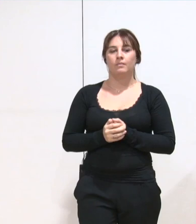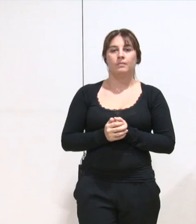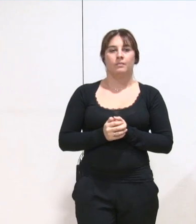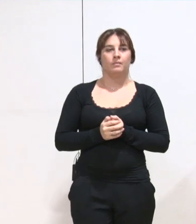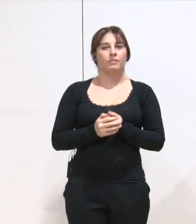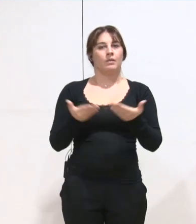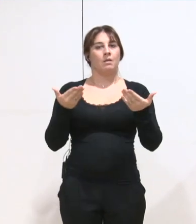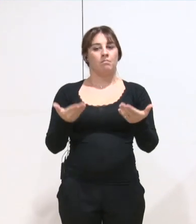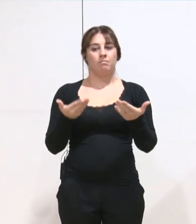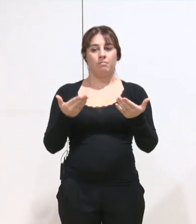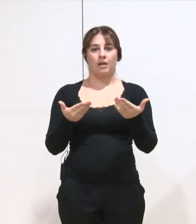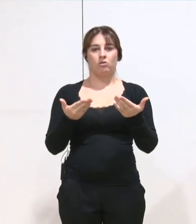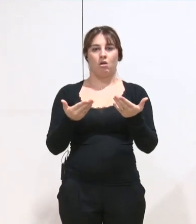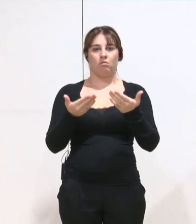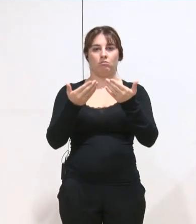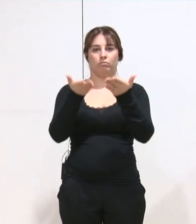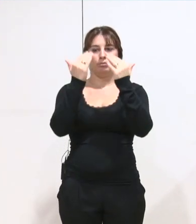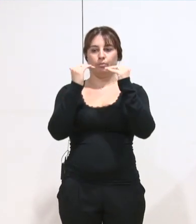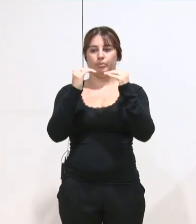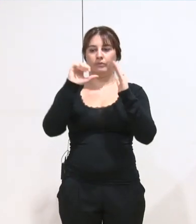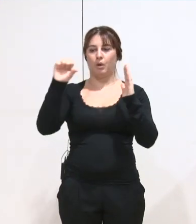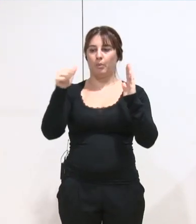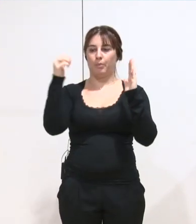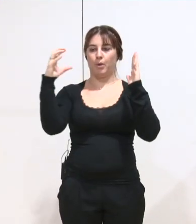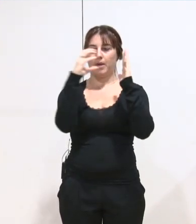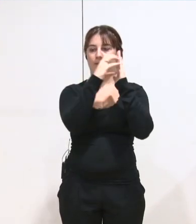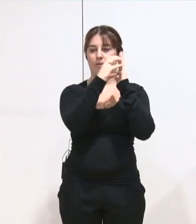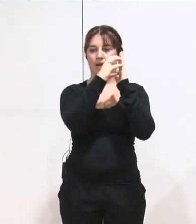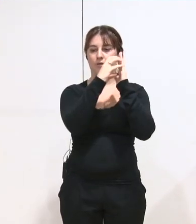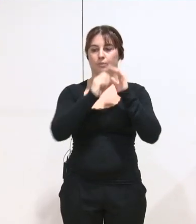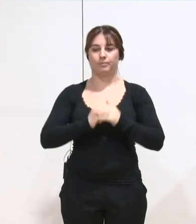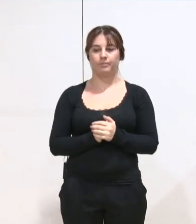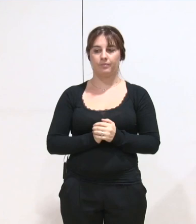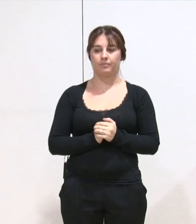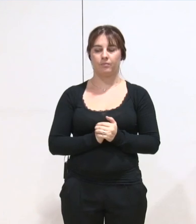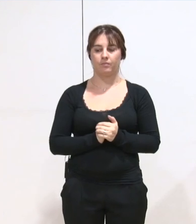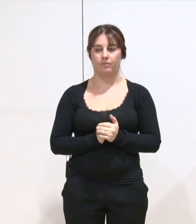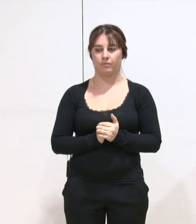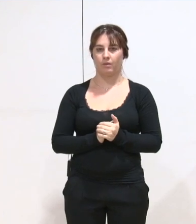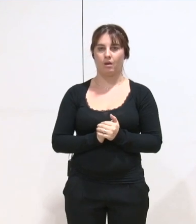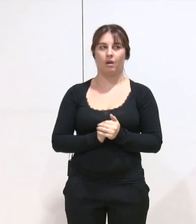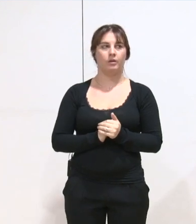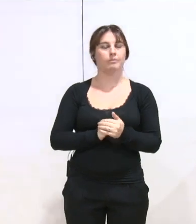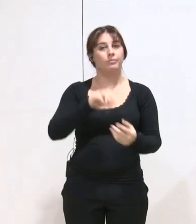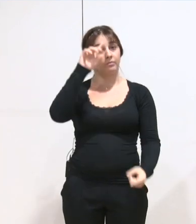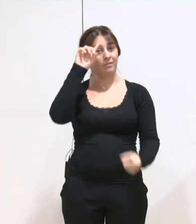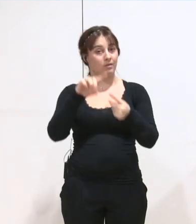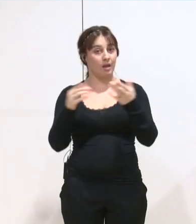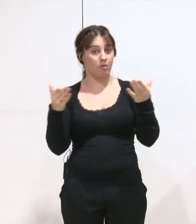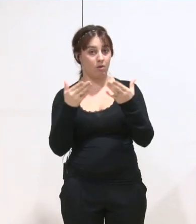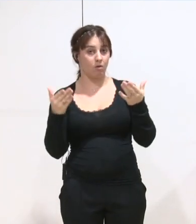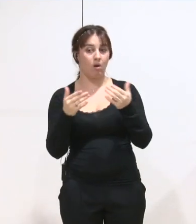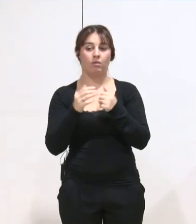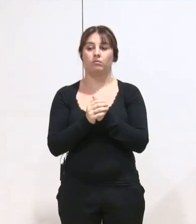la première délibération. et elle porte sur le projet de